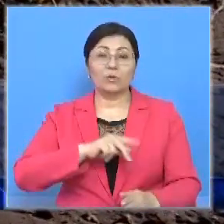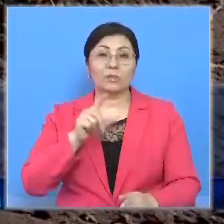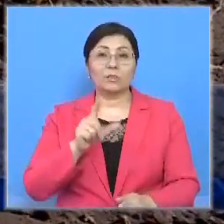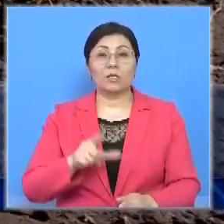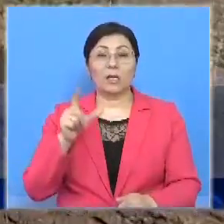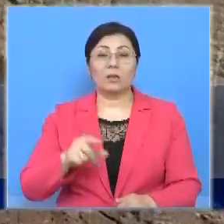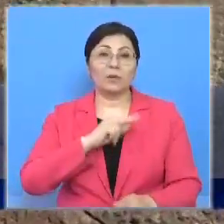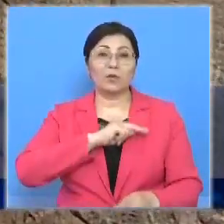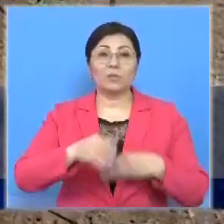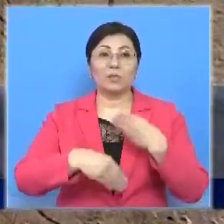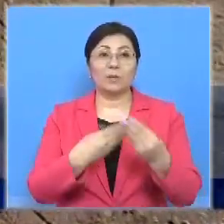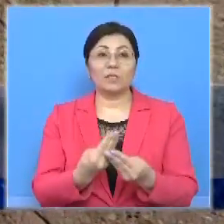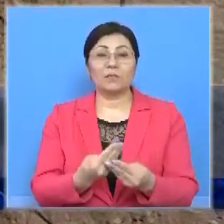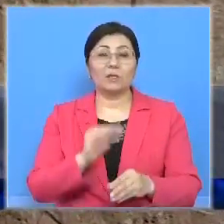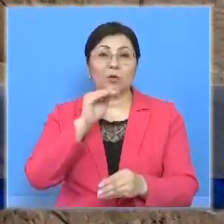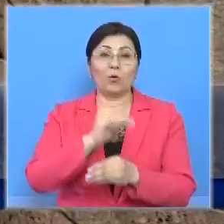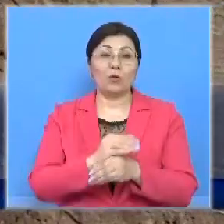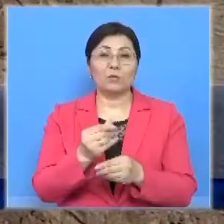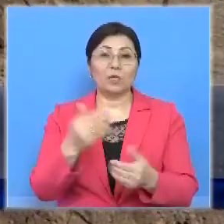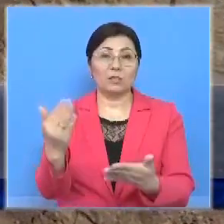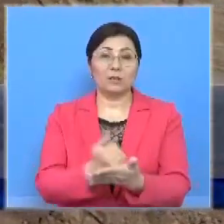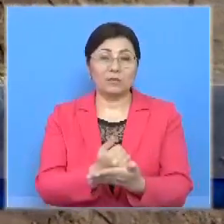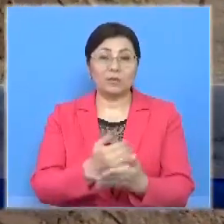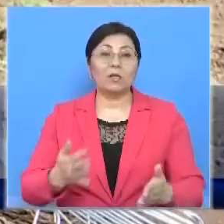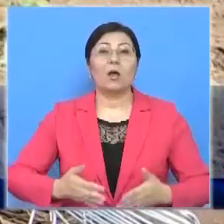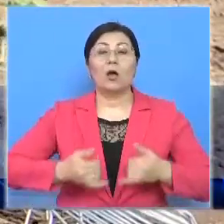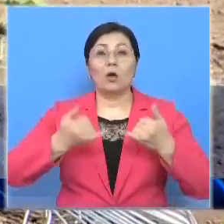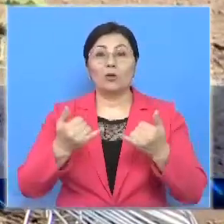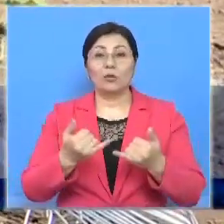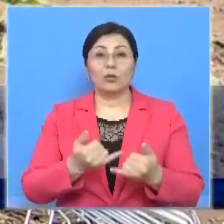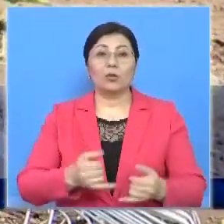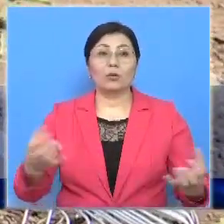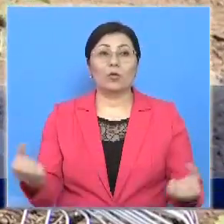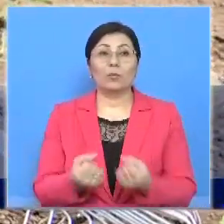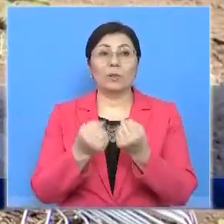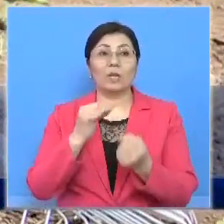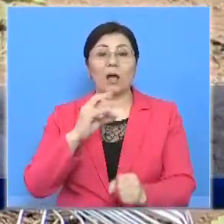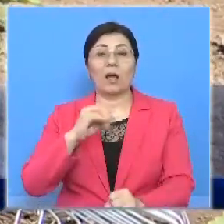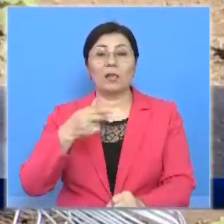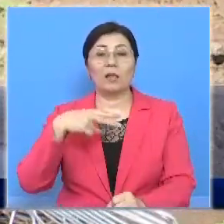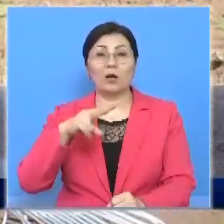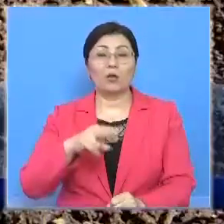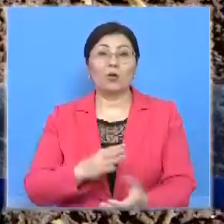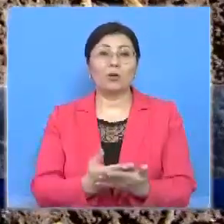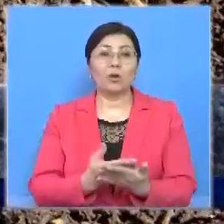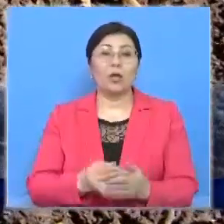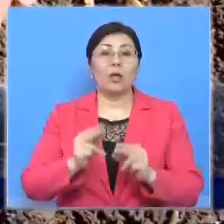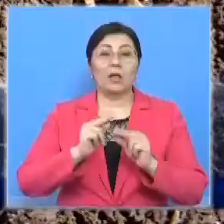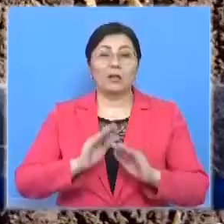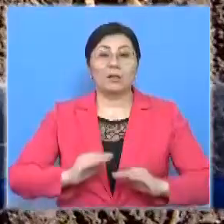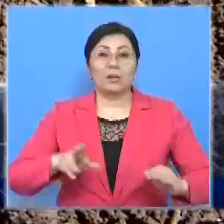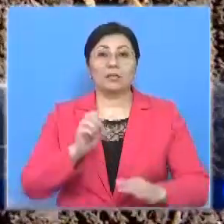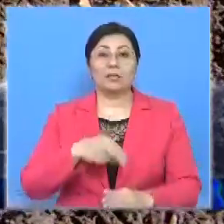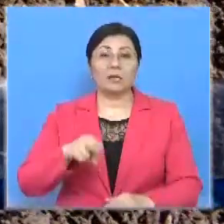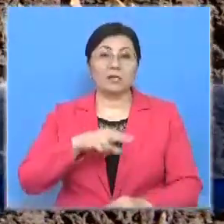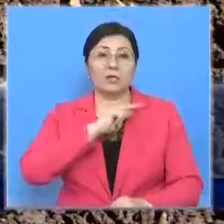емес, қызметімен қатар қосымша табыс табамын деген жандарға да үлкен қолдау. Айнагүл Кеңесқызы балабақшада жұмыс істейді. Ауыл аманаты жобасы аясында